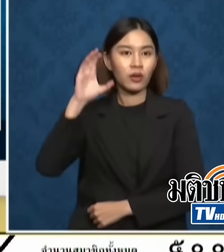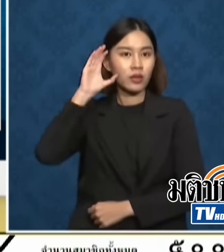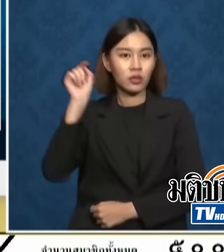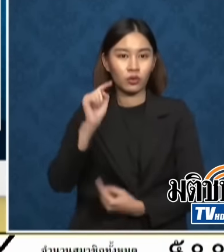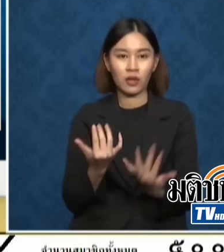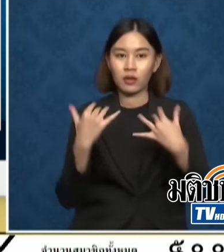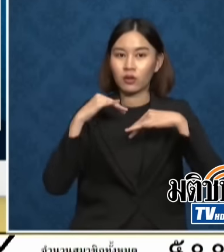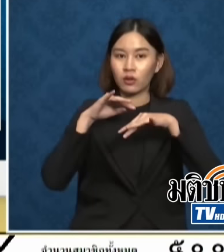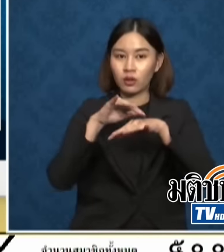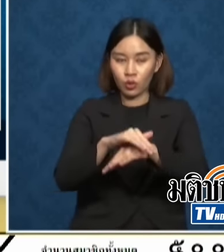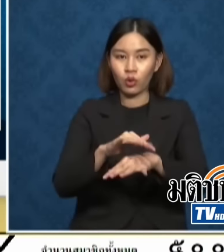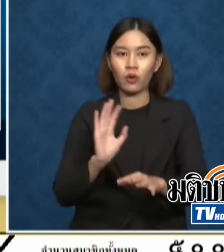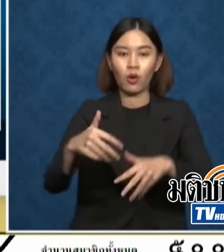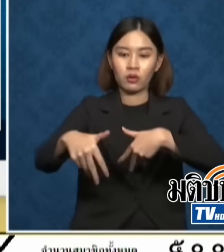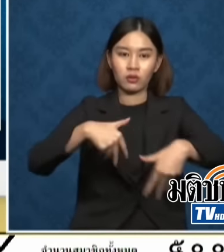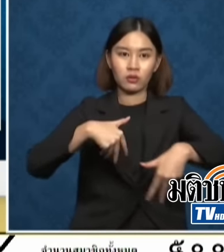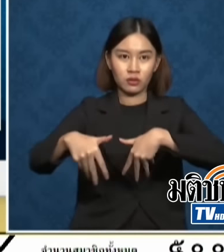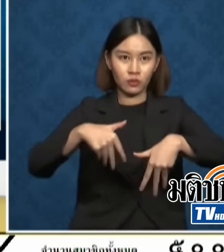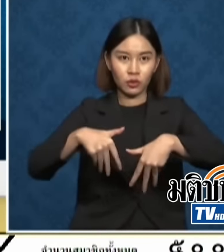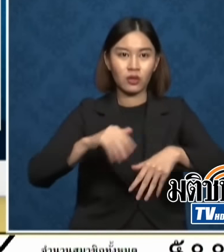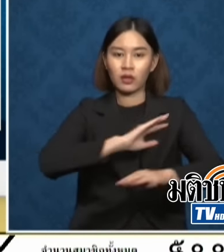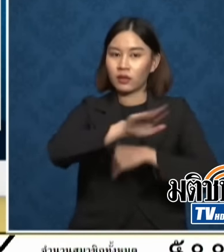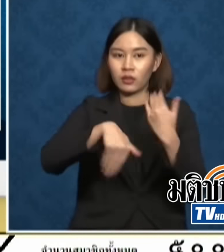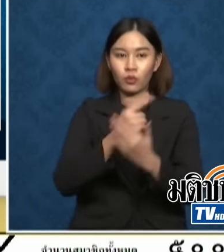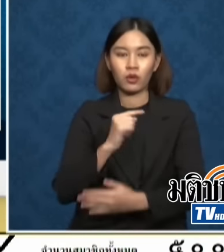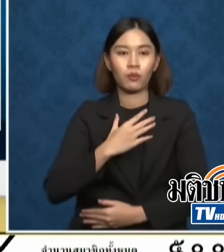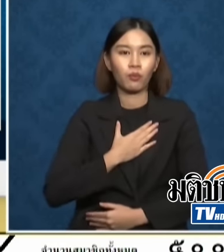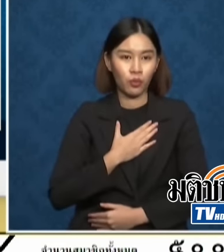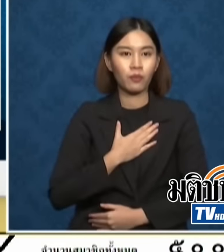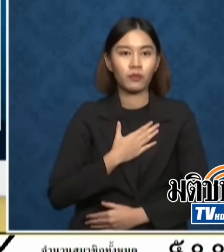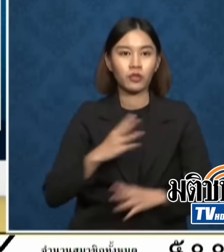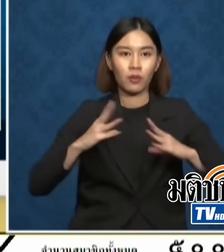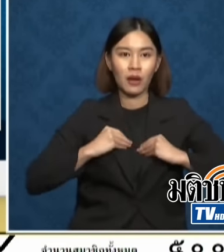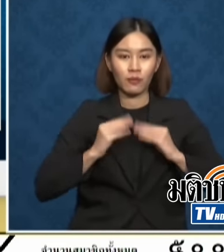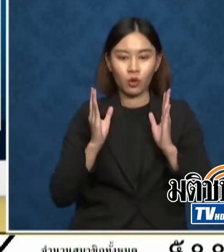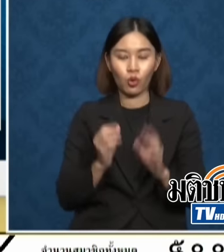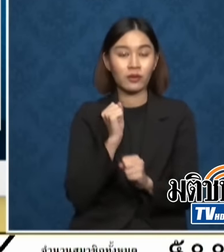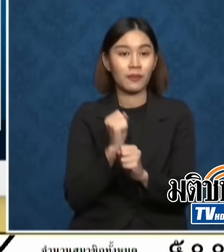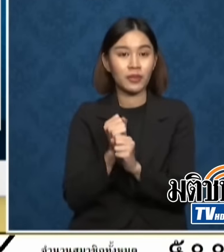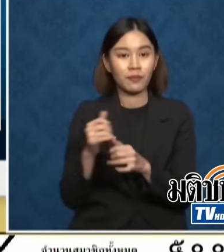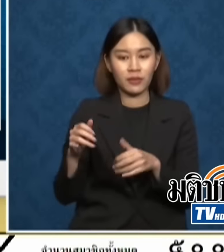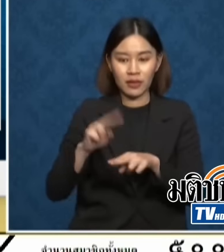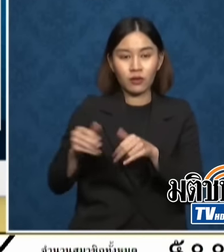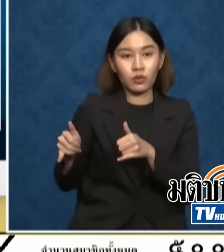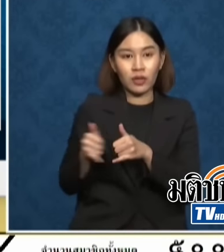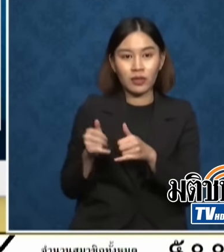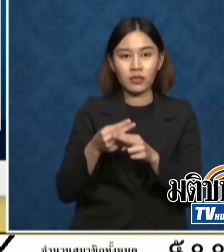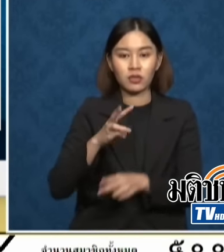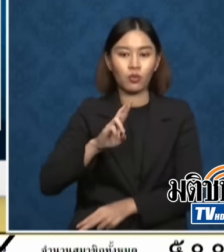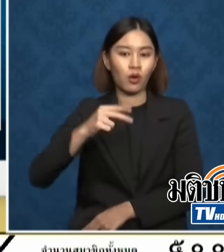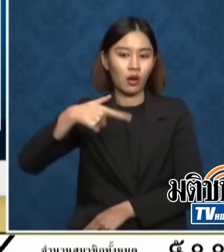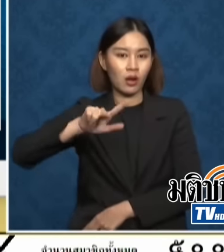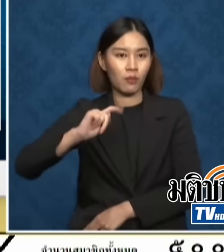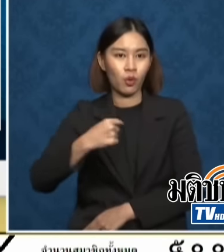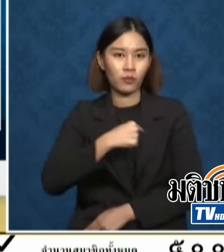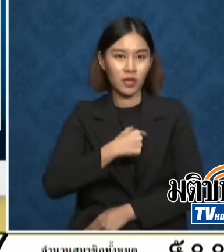ความมีส่วนร่วมของชุมชนซึ่งทั้งหมดทั้งปวงนี้ผมขอรับประกันครับคนล่างนั่งอยู่ข้างๆผมตรงนี้คุณวรภพมั่นใจว่าร่